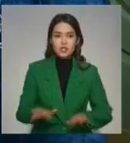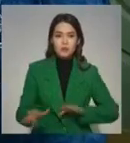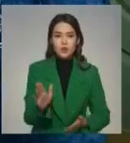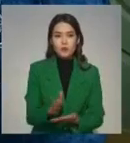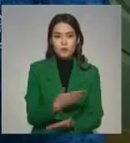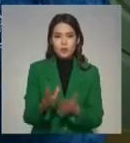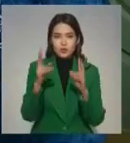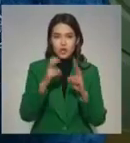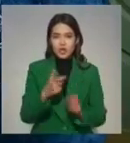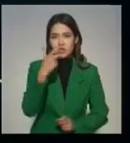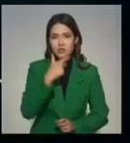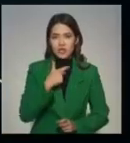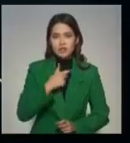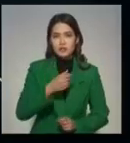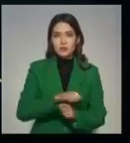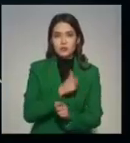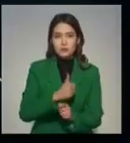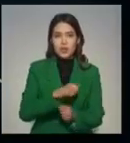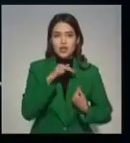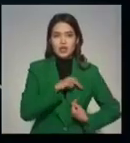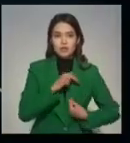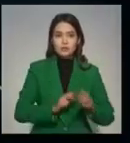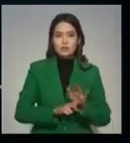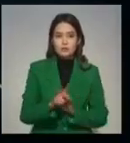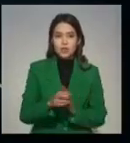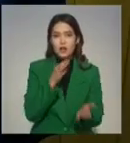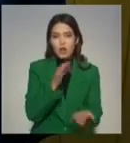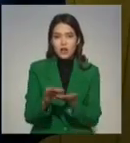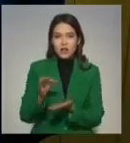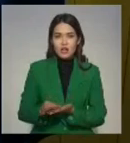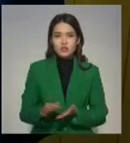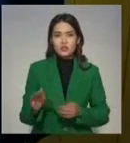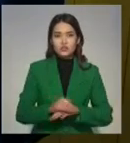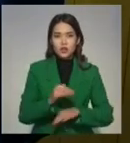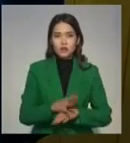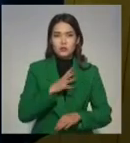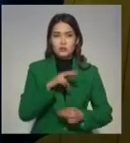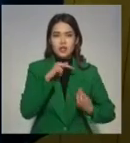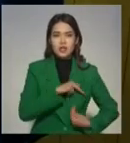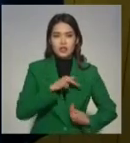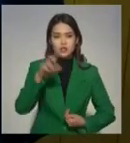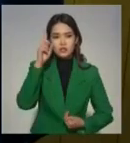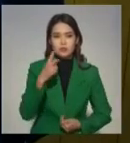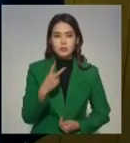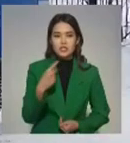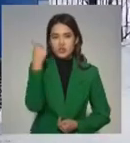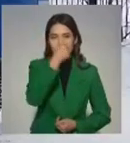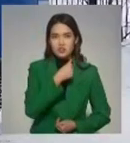жатыр. Тәртіп сақшысы қызмет барысында бейжайлық танытқаны үшін жауапқа тартылған. Бұл іс бойынша сот үкімі бірер күнде